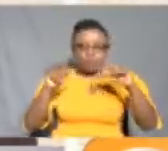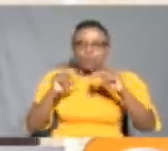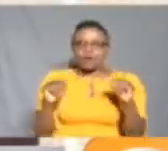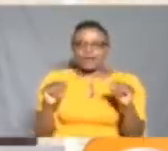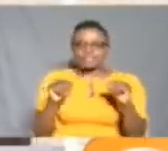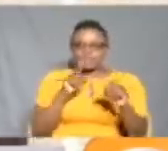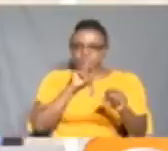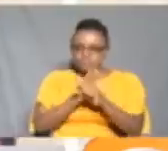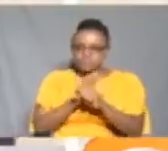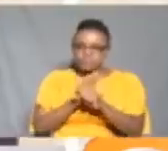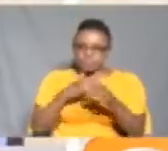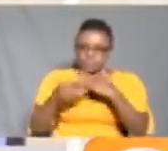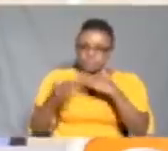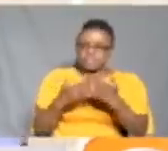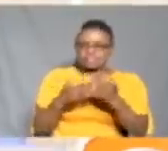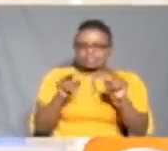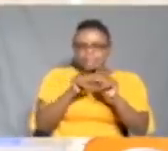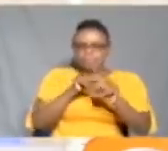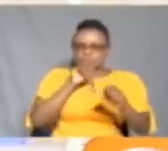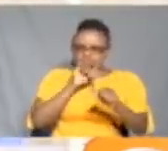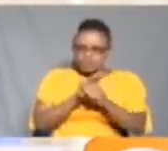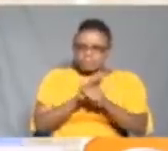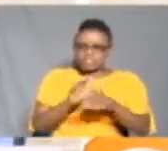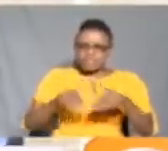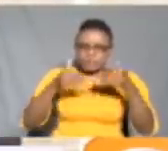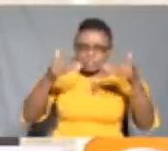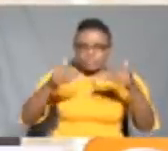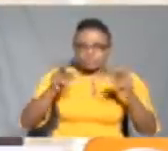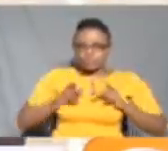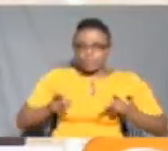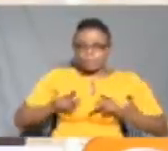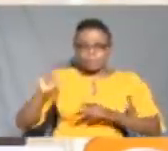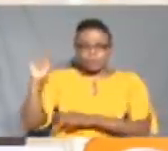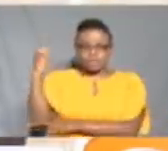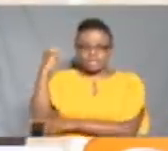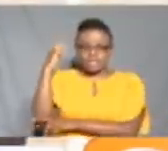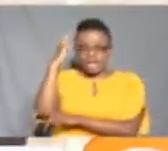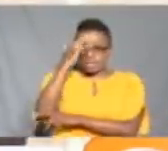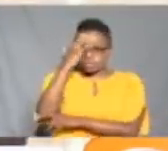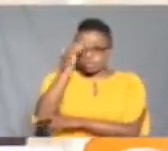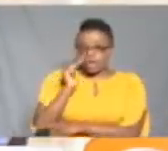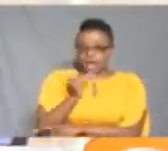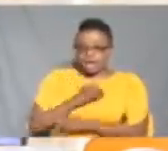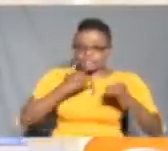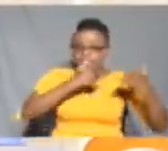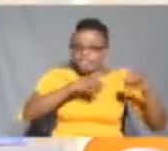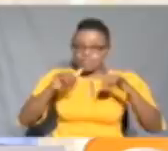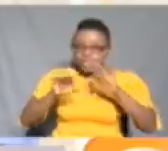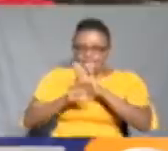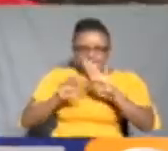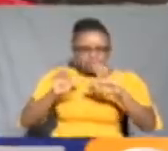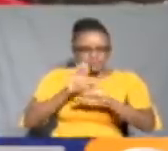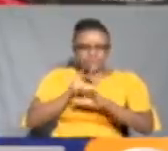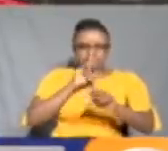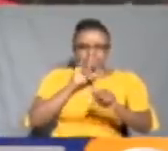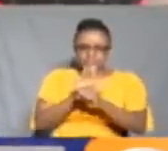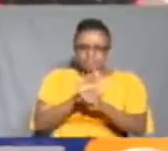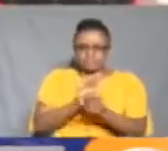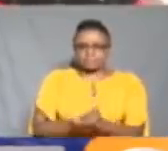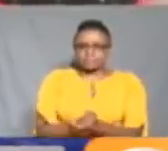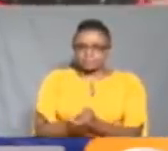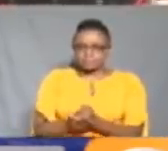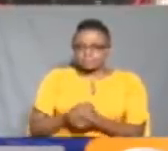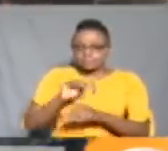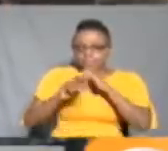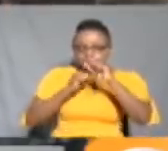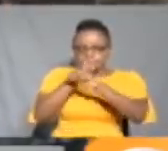to leaders and we keep our word to the people of Kenya. That is why we are implementing every pledge. Naibu Rais